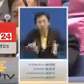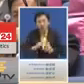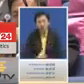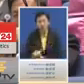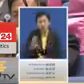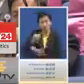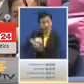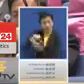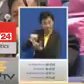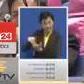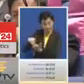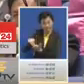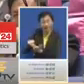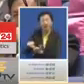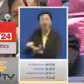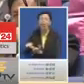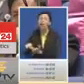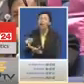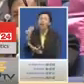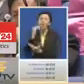ริษัทนี้เนี่ยอยู่บ้านเดียวกัน